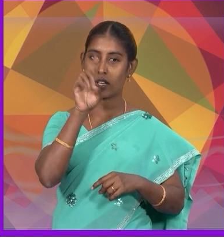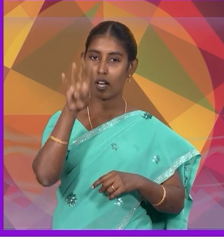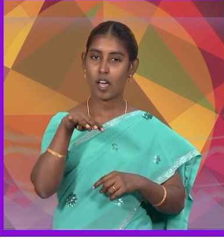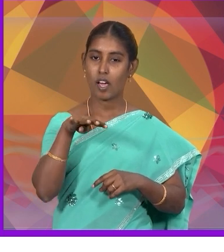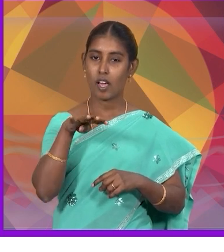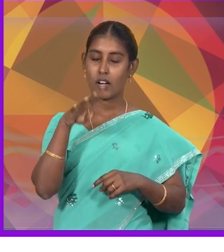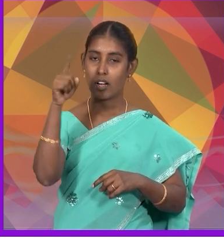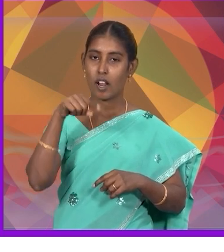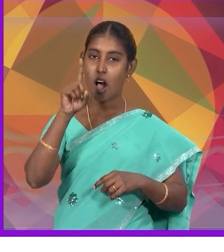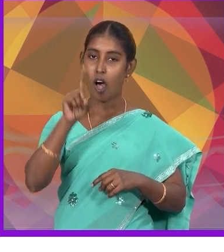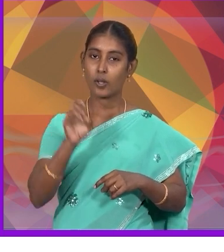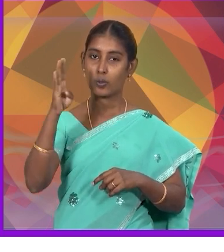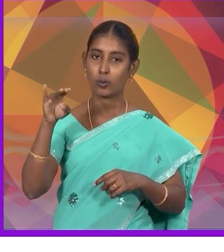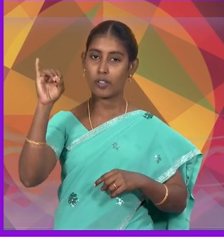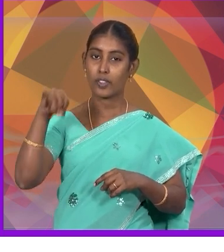11/4/1906 முதல்